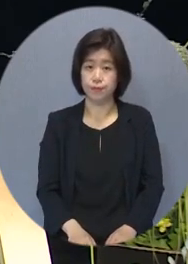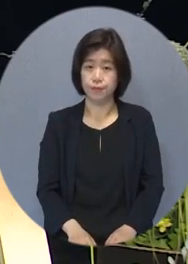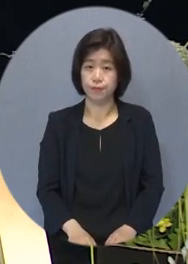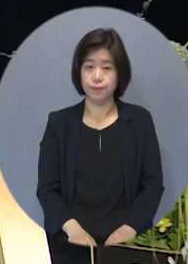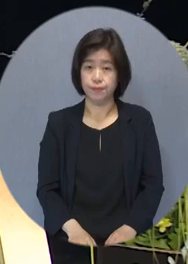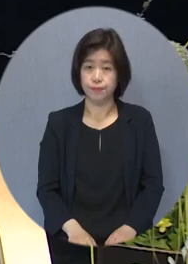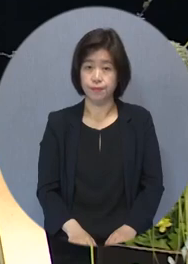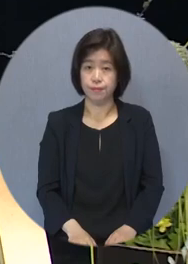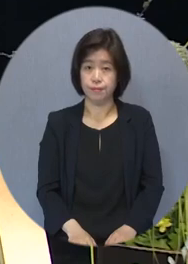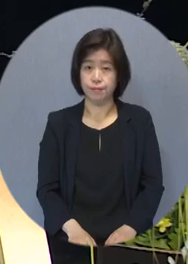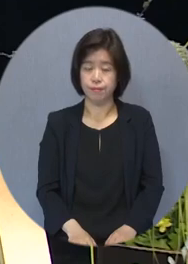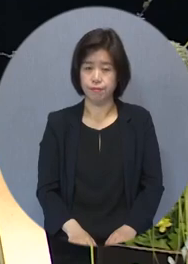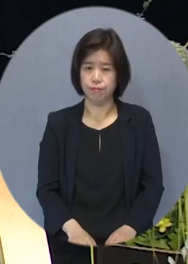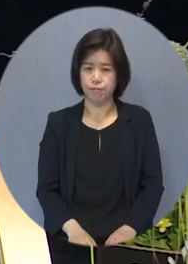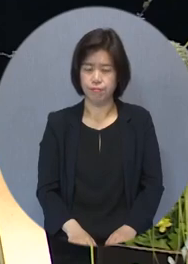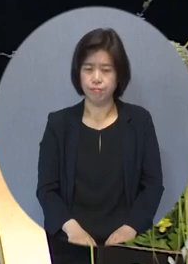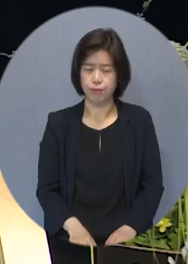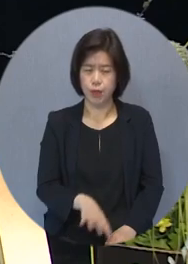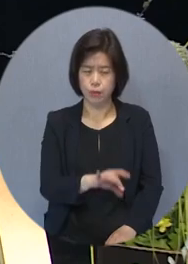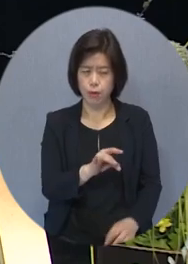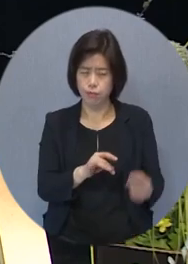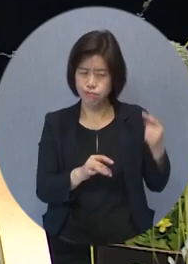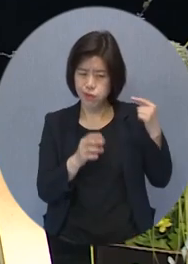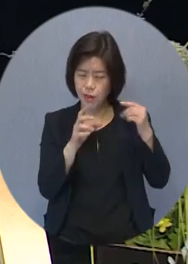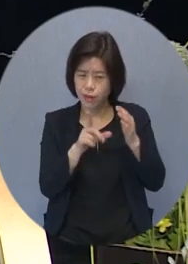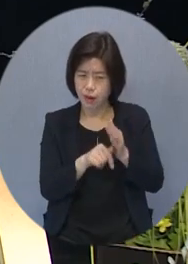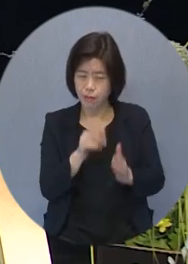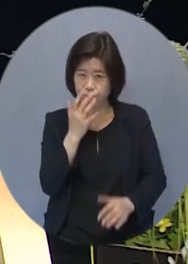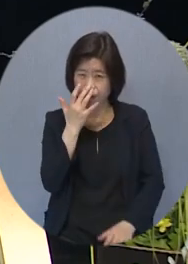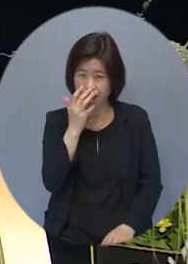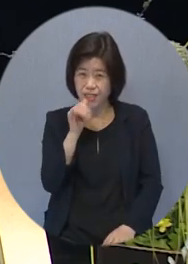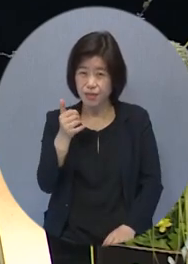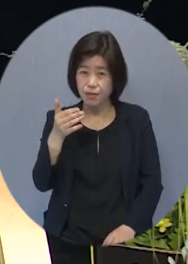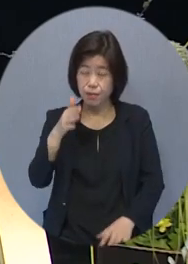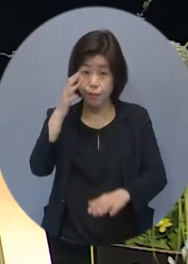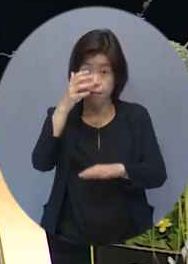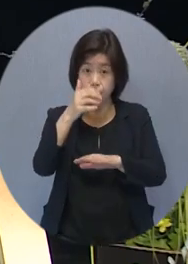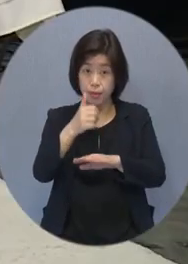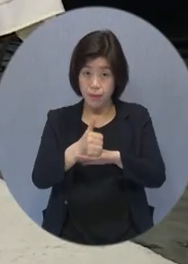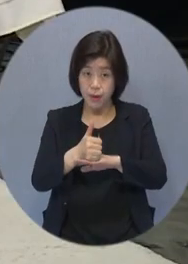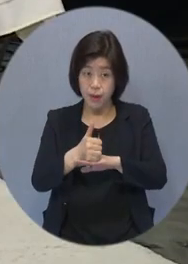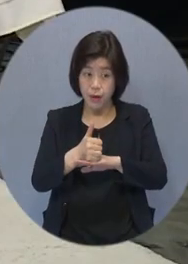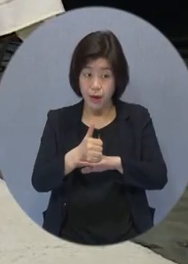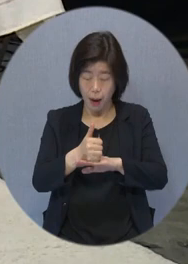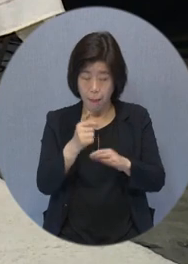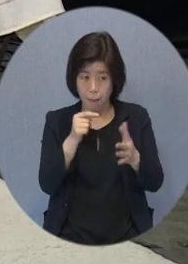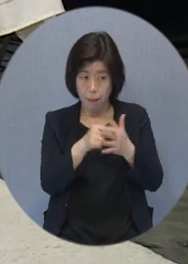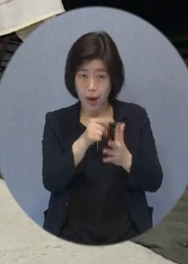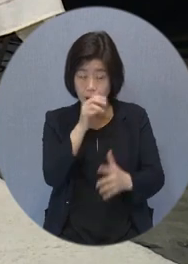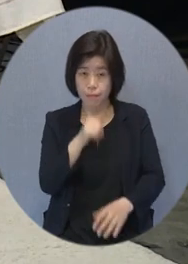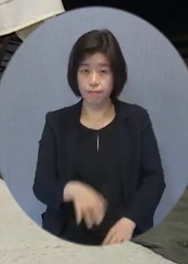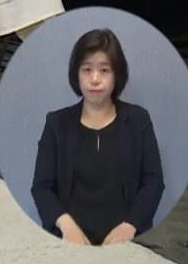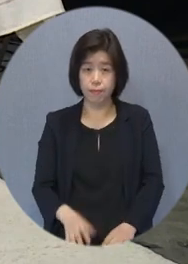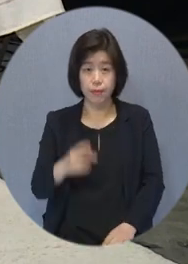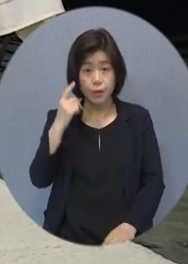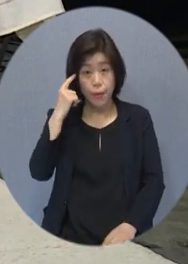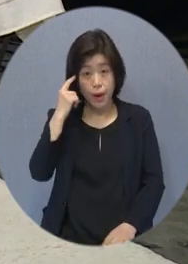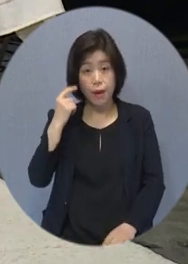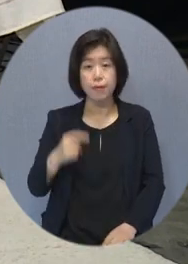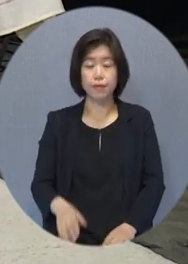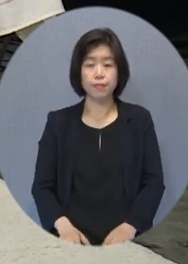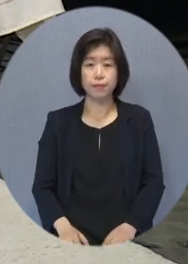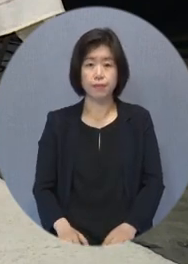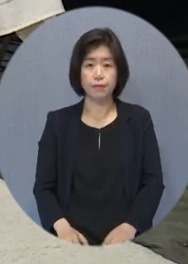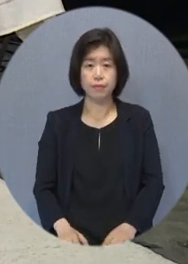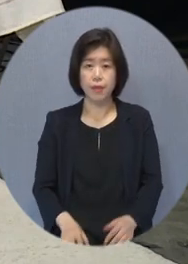여전히 두루뭉술한 말이지만 나는 드디어 알아듣습니다. 내게로 전해져 오고 있는